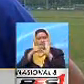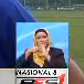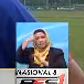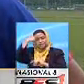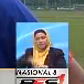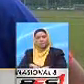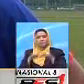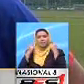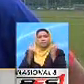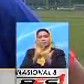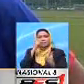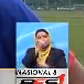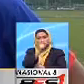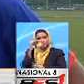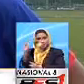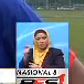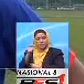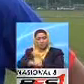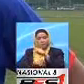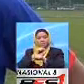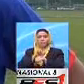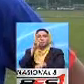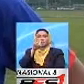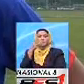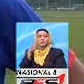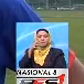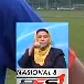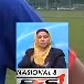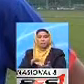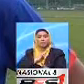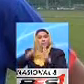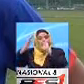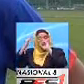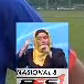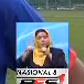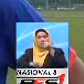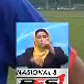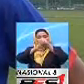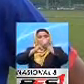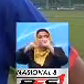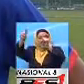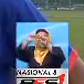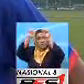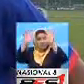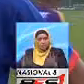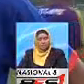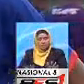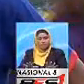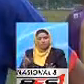pasukanting pada tahun 2016 ni Saya harap penyokong-penyokong yang pergi keahang